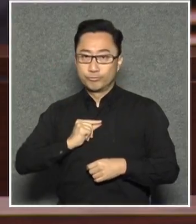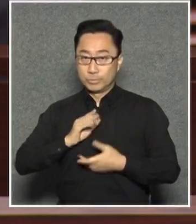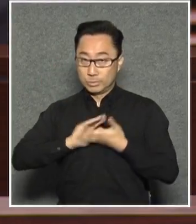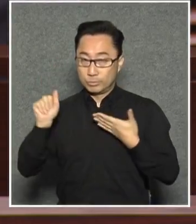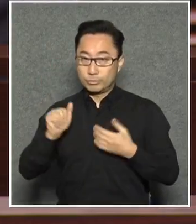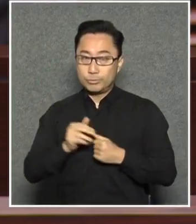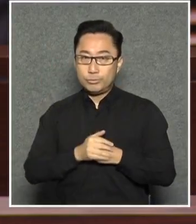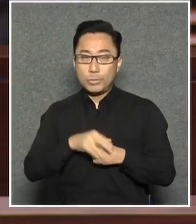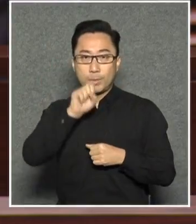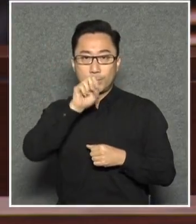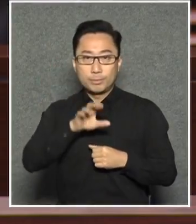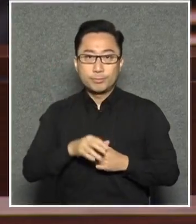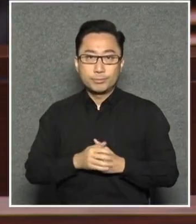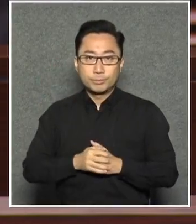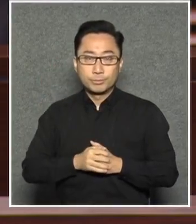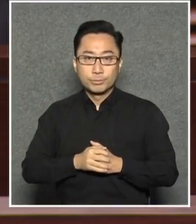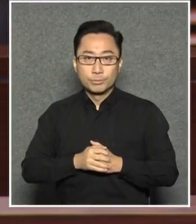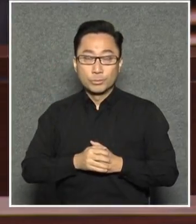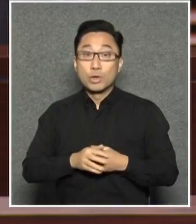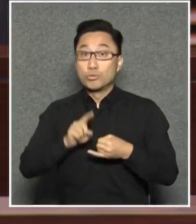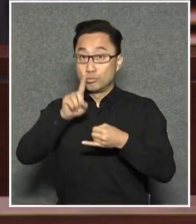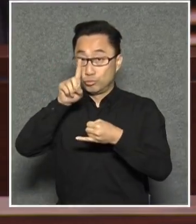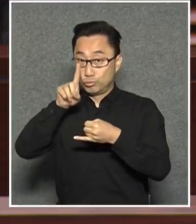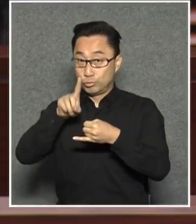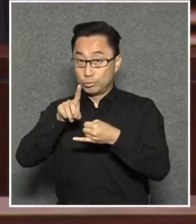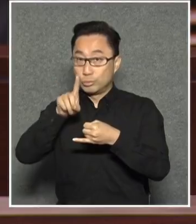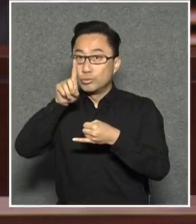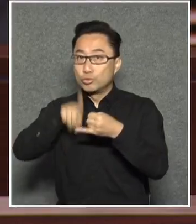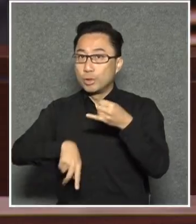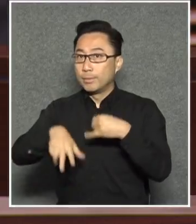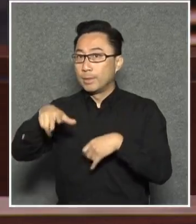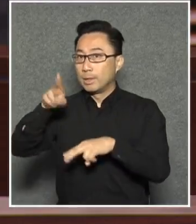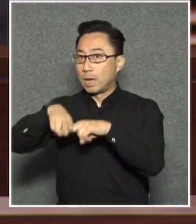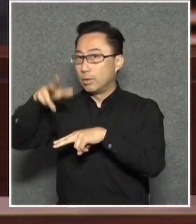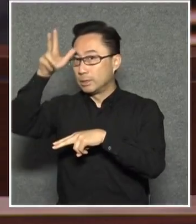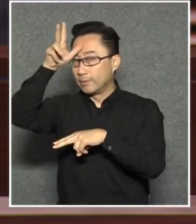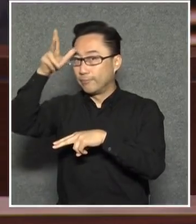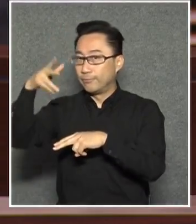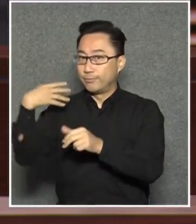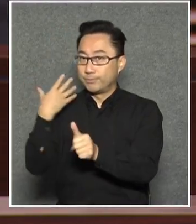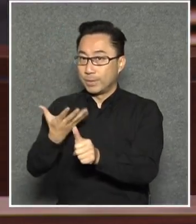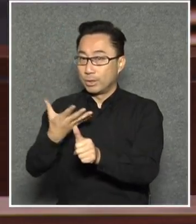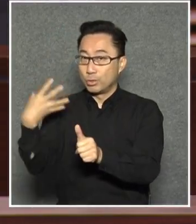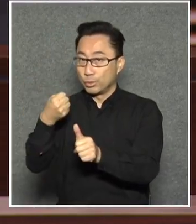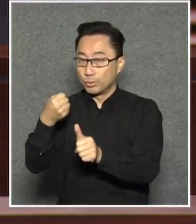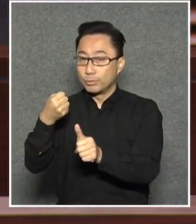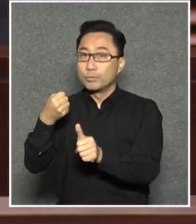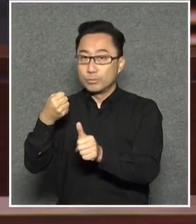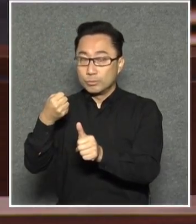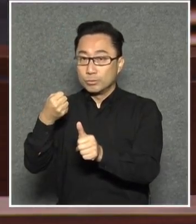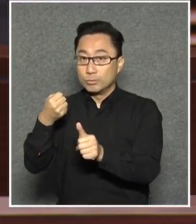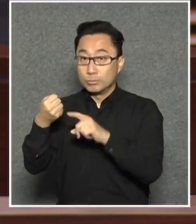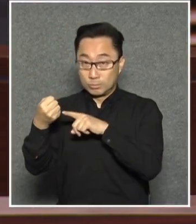我想問咧，就係嗰個最後嘅嗰個提中央嘅嗰個任命權喺度，但